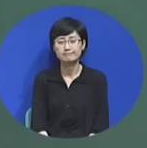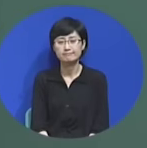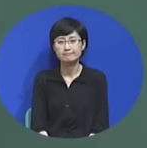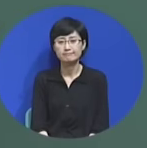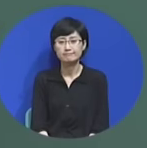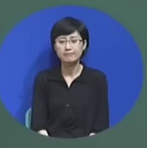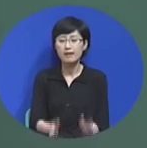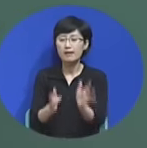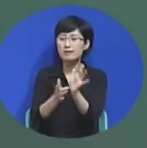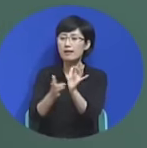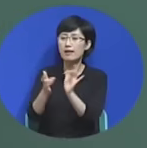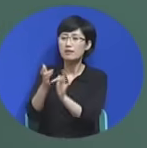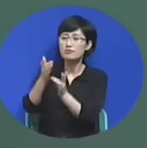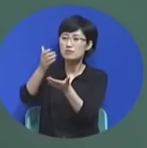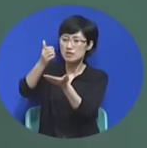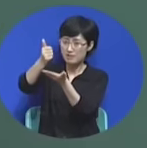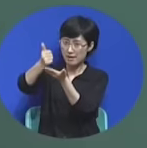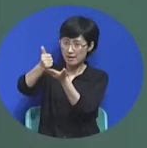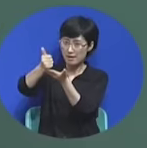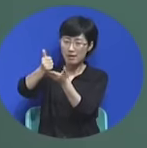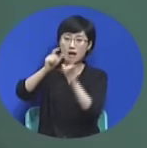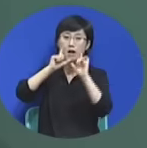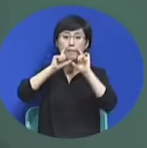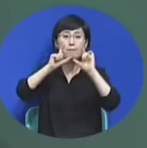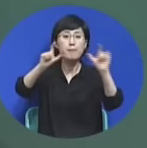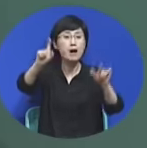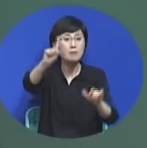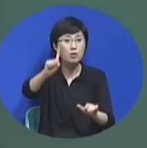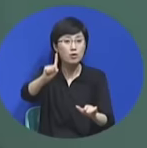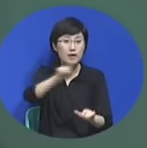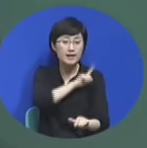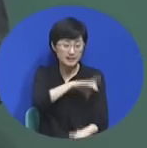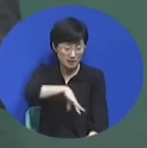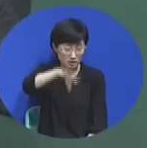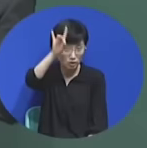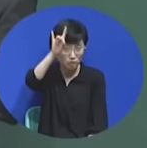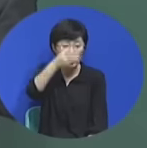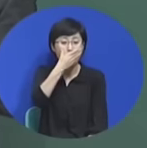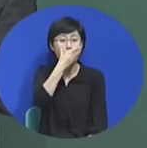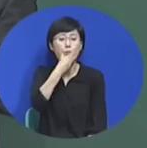是我会让你的心灵饥渴还有哀痛。 예수님의 입에서 뭐가 선포됩니까? 복이 선포가 돼버리는 거야.